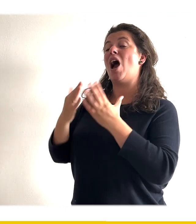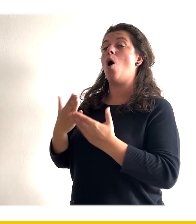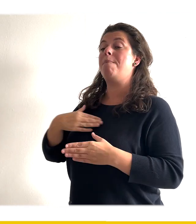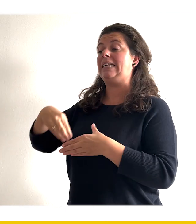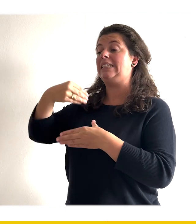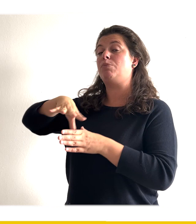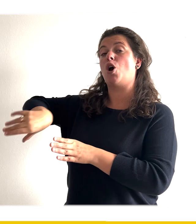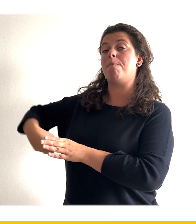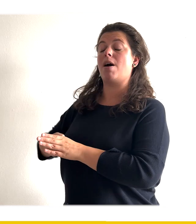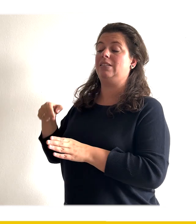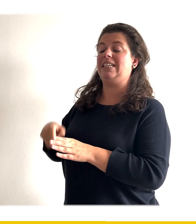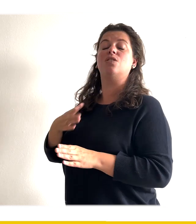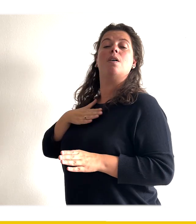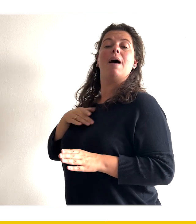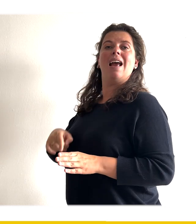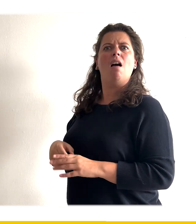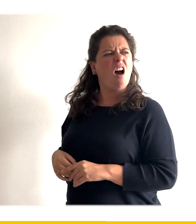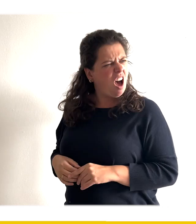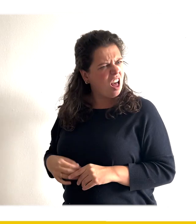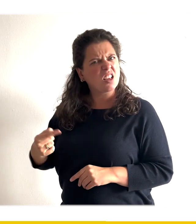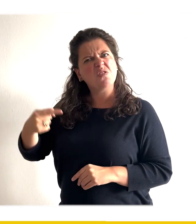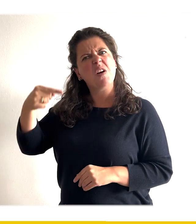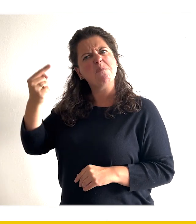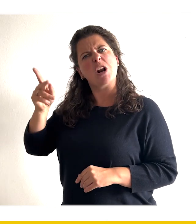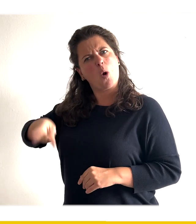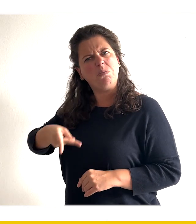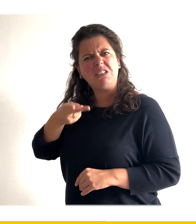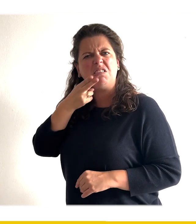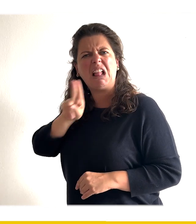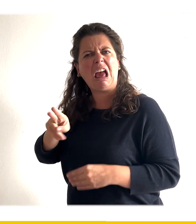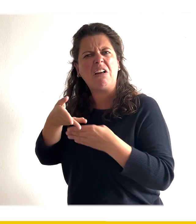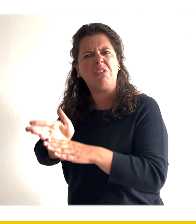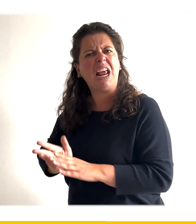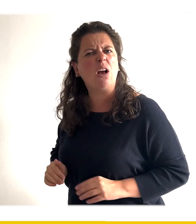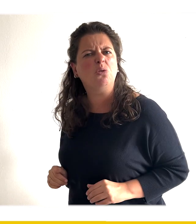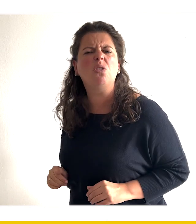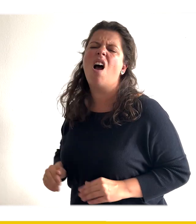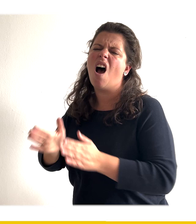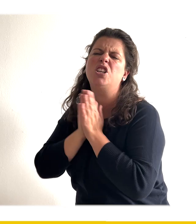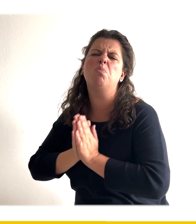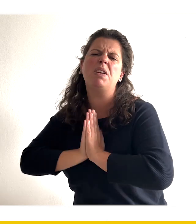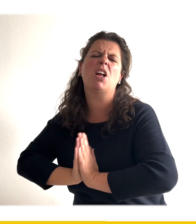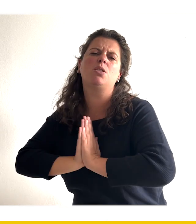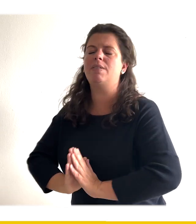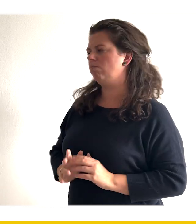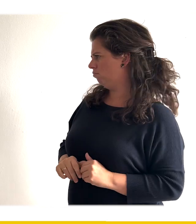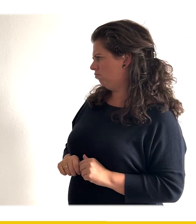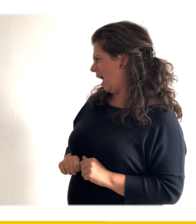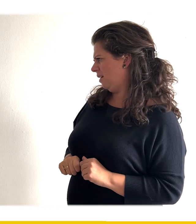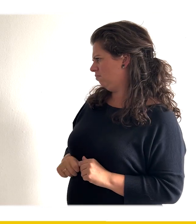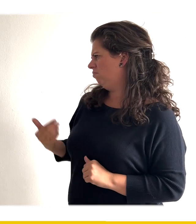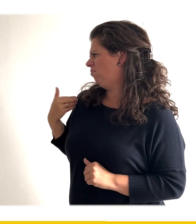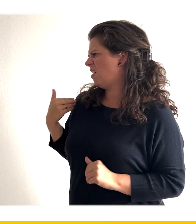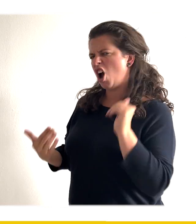voor mij. Oh, maar dit is veel meer. Dat klopt helemaal niet. Het is echt niet eerlijk verdeeld. Ah, Sophie, mag ik een paar chipjes? Nee, Olly, want jij deed het zo gemeen en